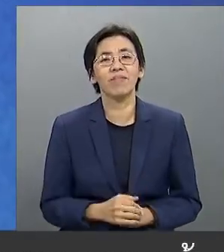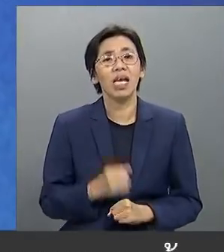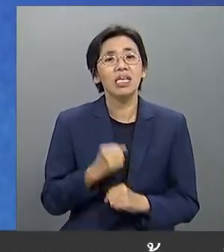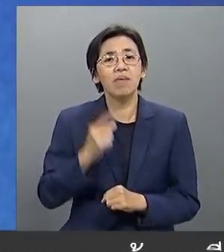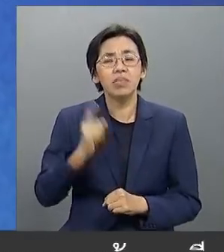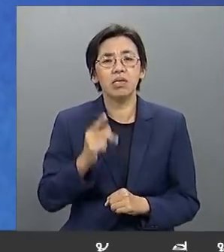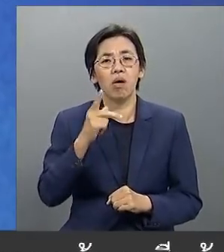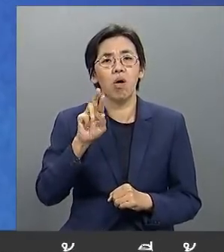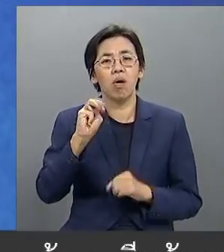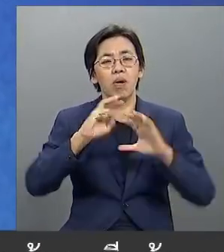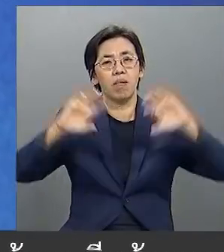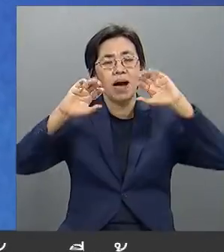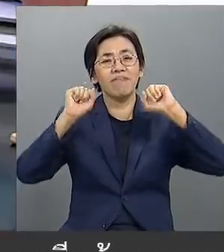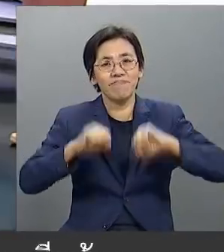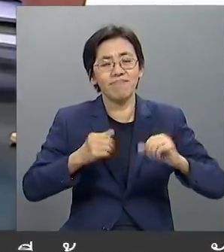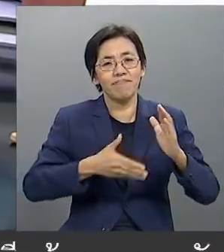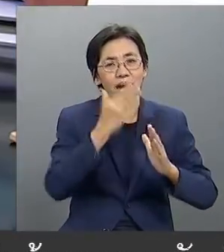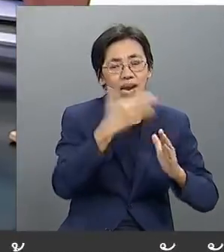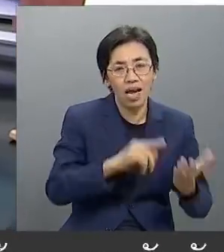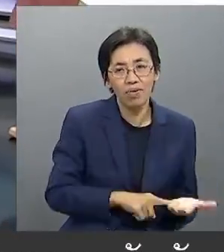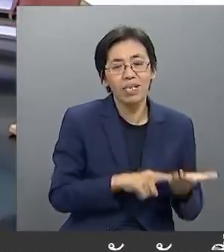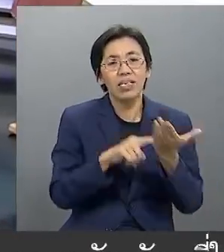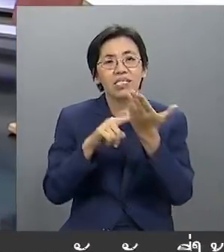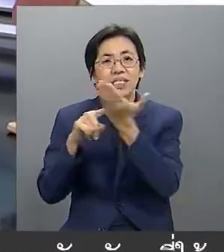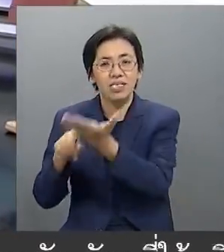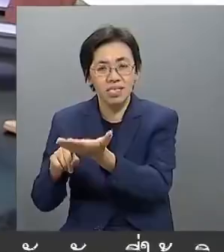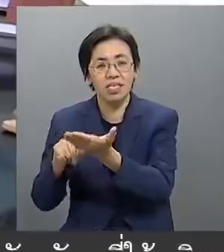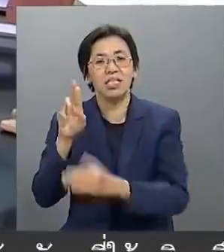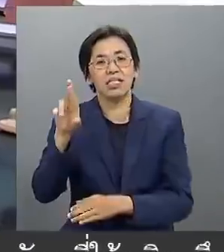ต่อไปก็จะเป็นกระบวนการที่จะนำไปสู่การพิจารณาของรัฐสภาคาถาพระคุณที่มน